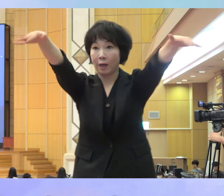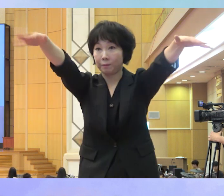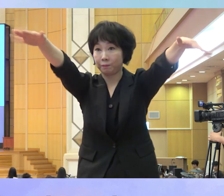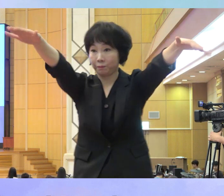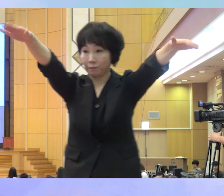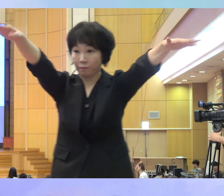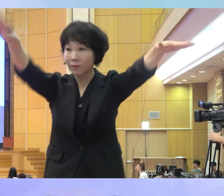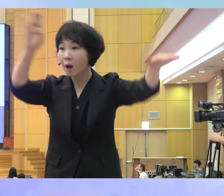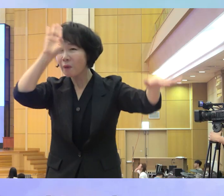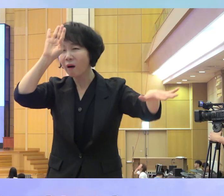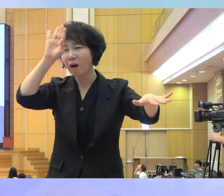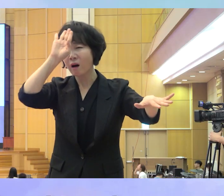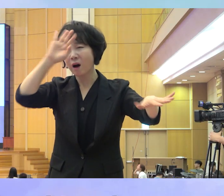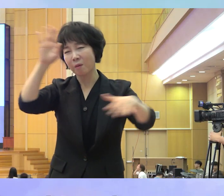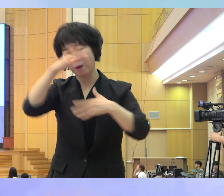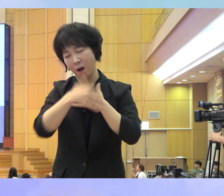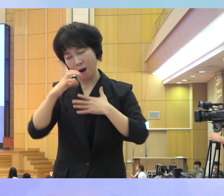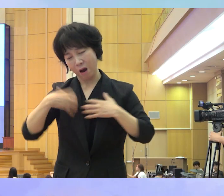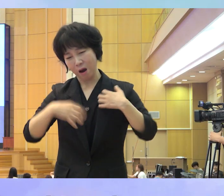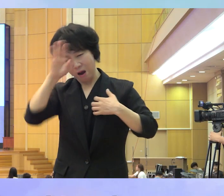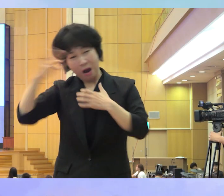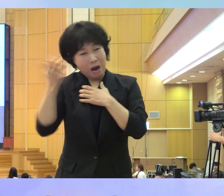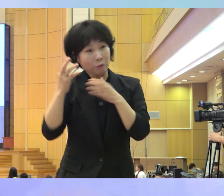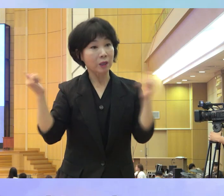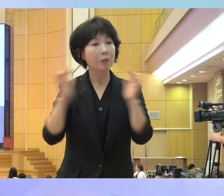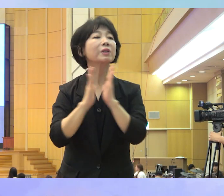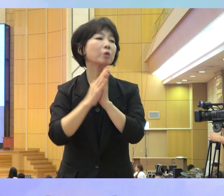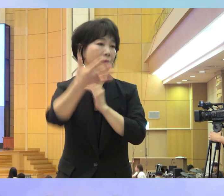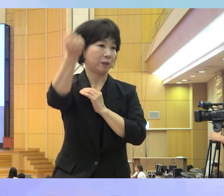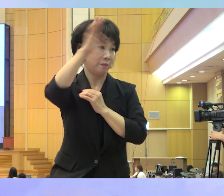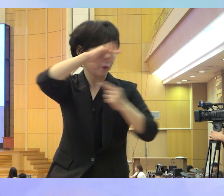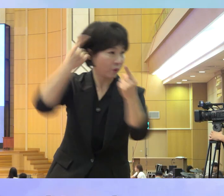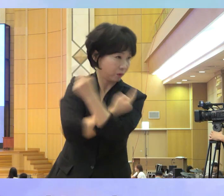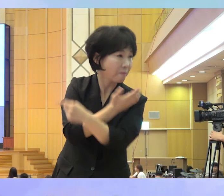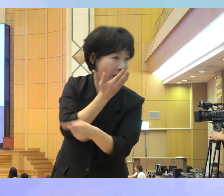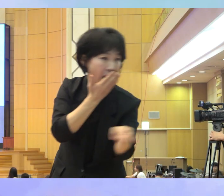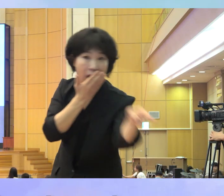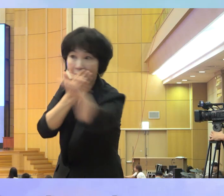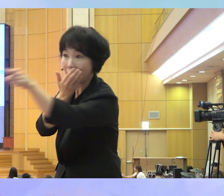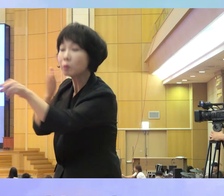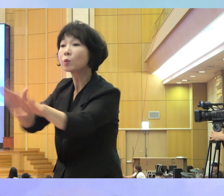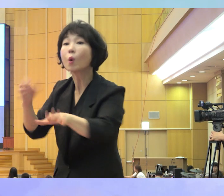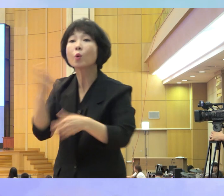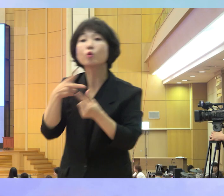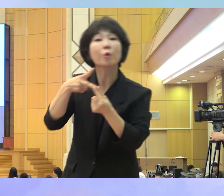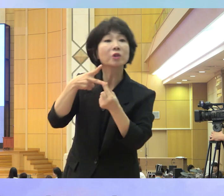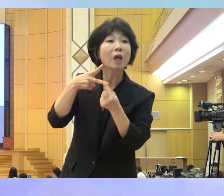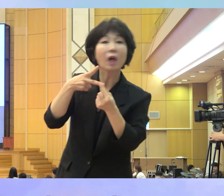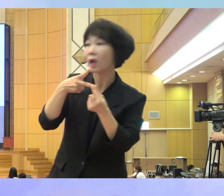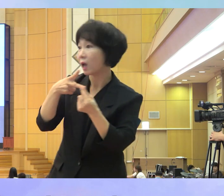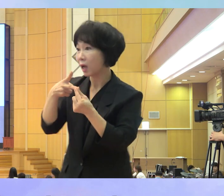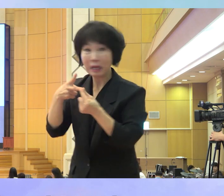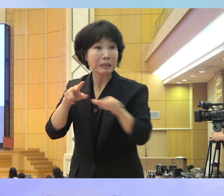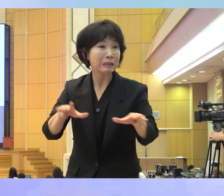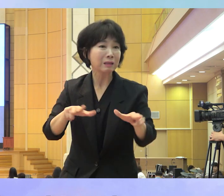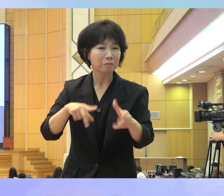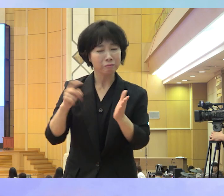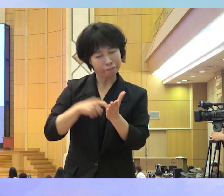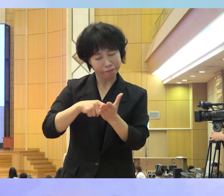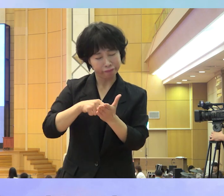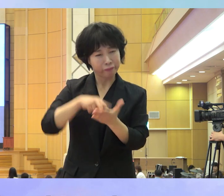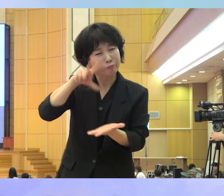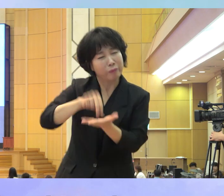있는 자리에 손을 얹으시기 바랍니다. 그리고 내게 현재 어려운